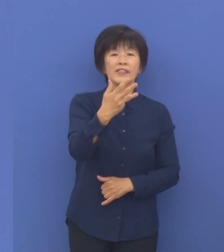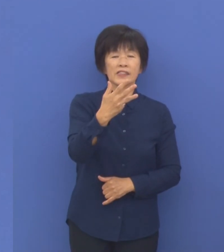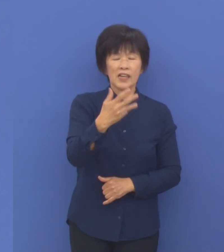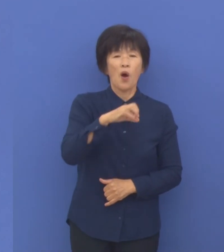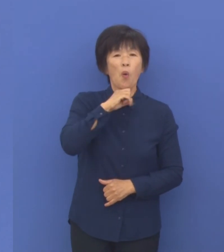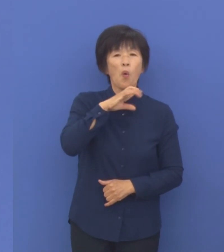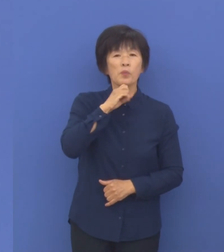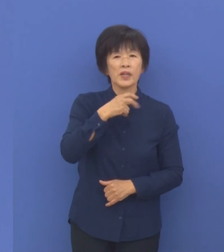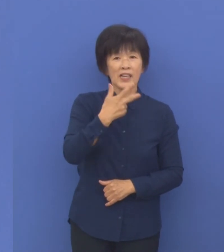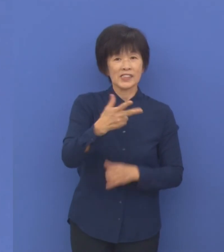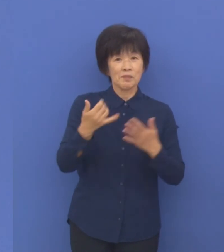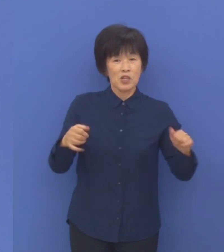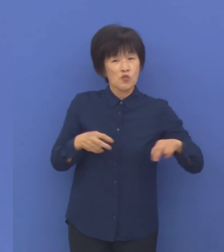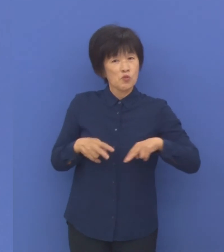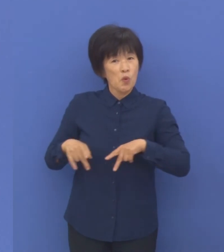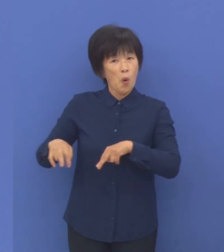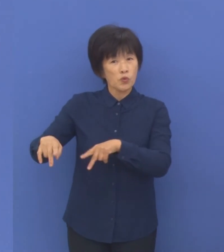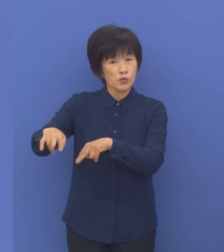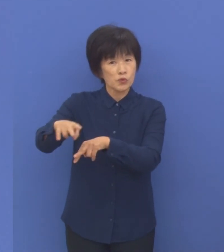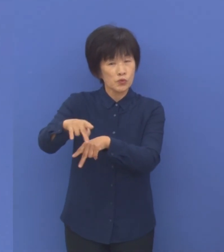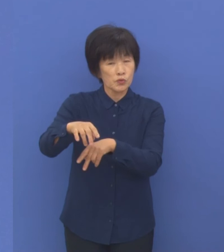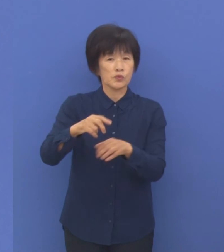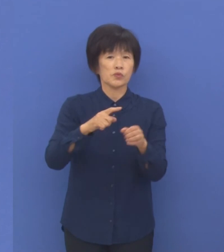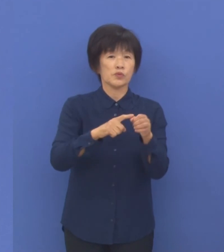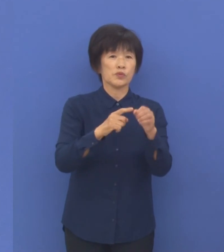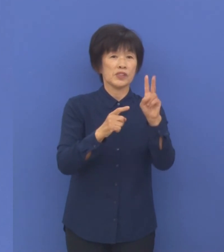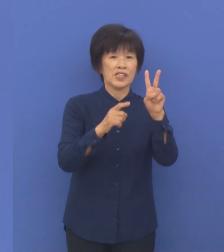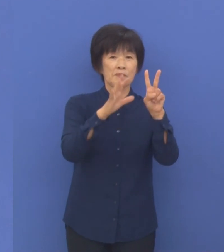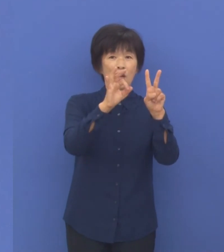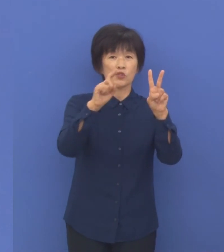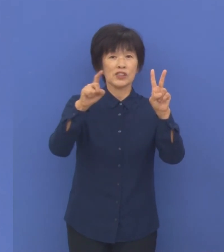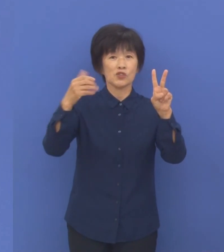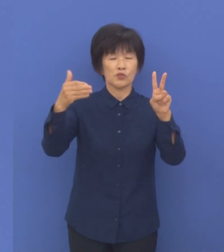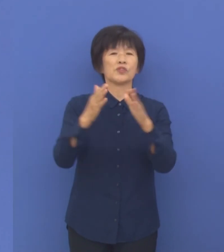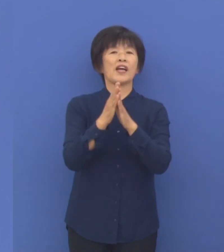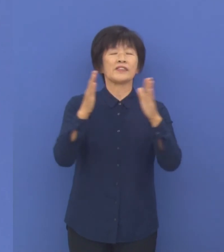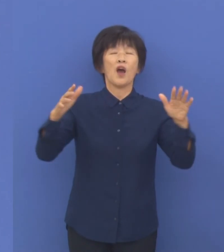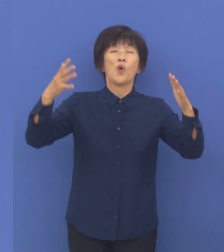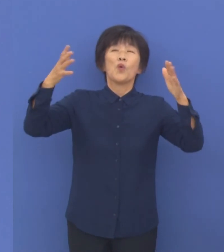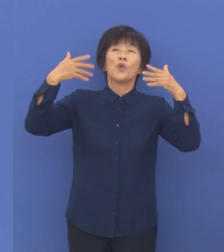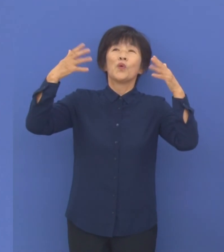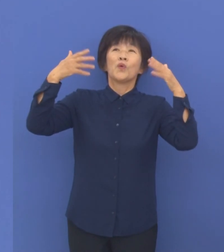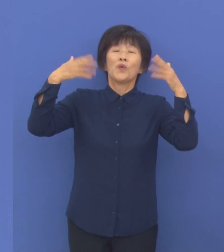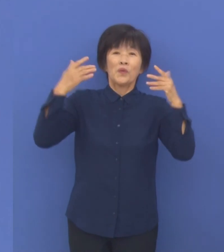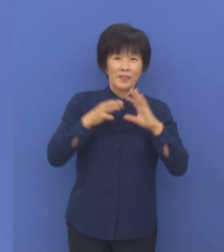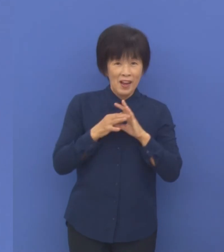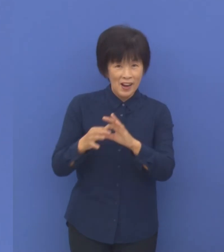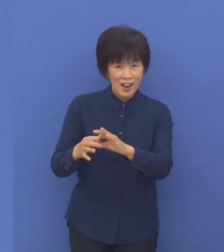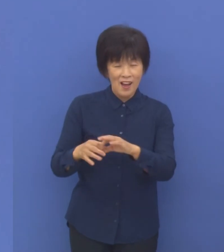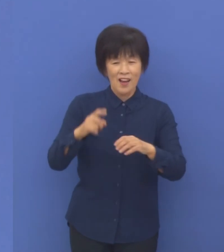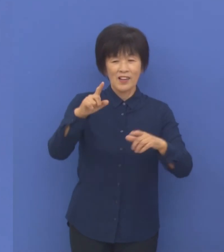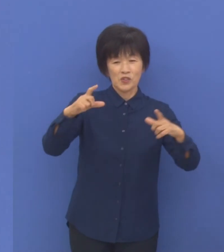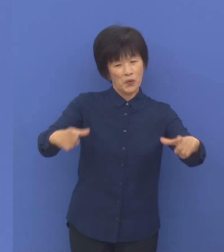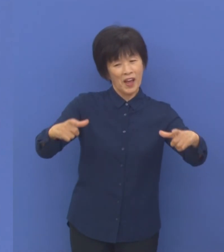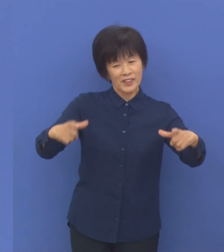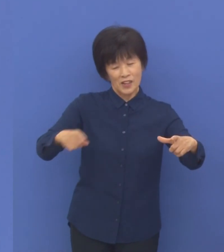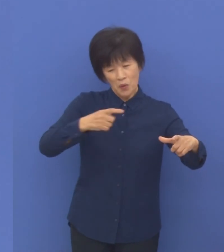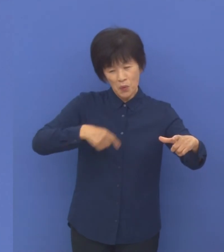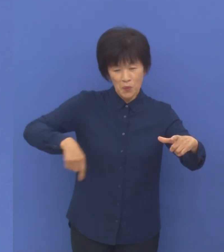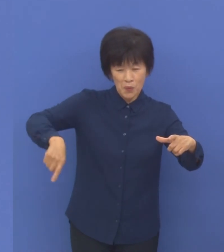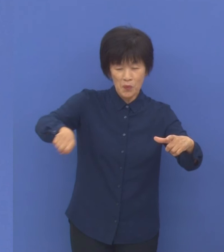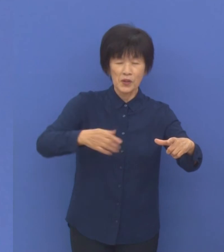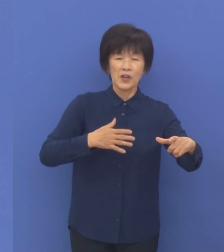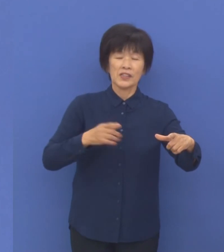多く2019を開催します爽やかな秋風に吹かれながらのだけ後祝言の自然を満喫